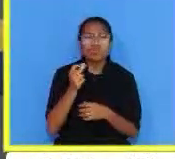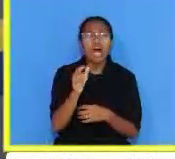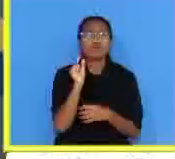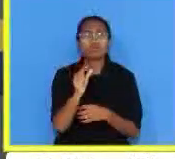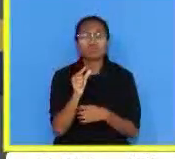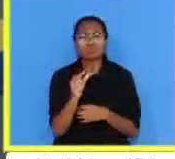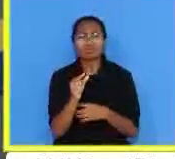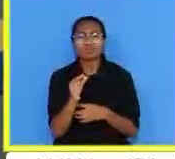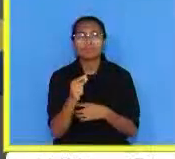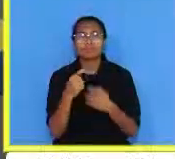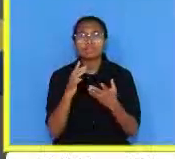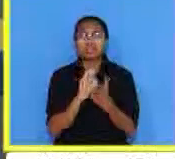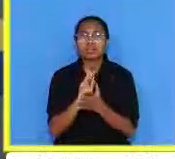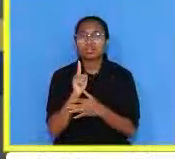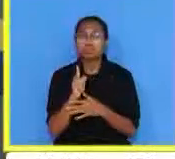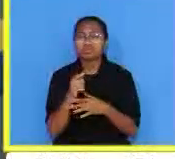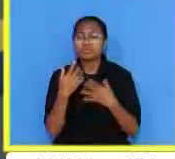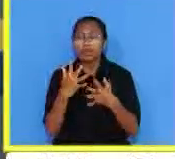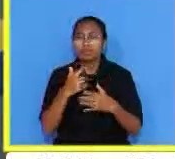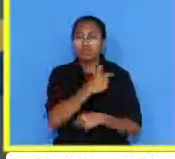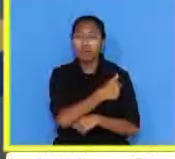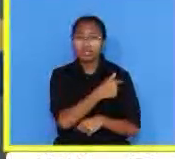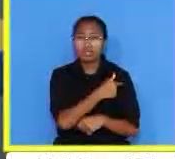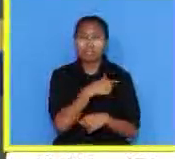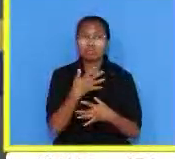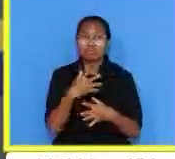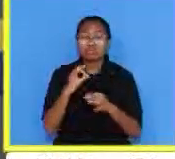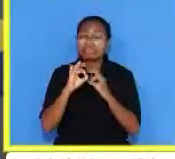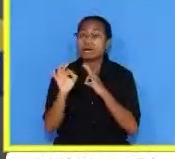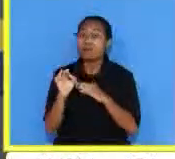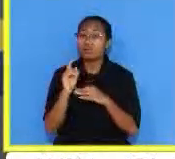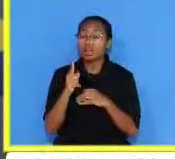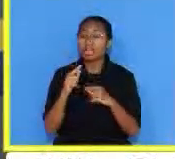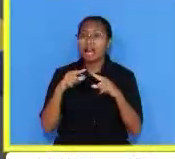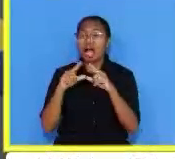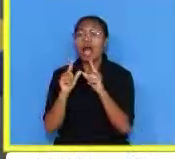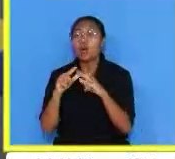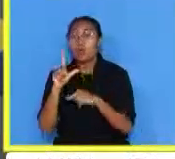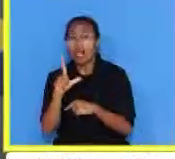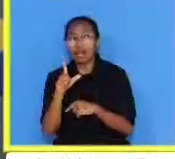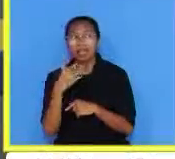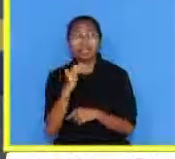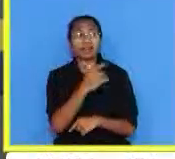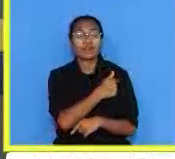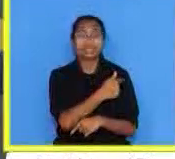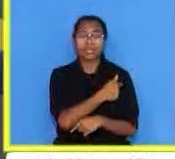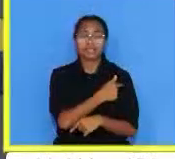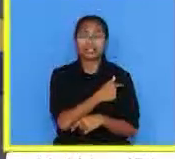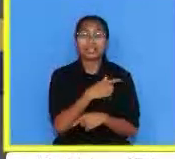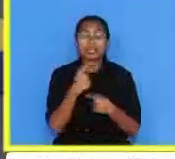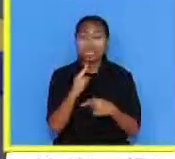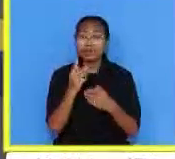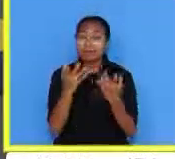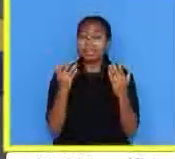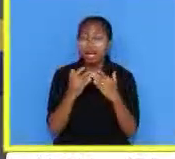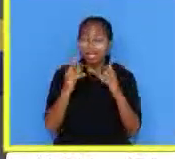menentukan titik-titik mana dan sepertinya titik-titik untuk vaksinasi ini jauh lebih banyak daripada awal penyelenggaraan vaksinasi. Jadi masyarakat kita